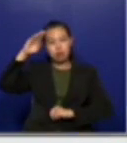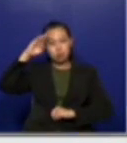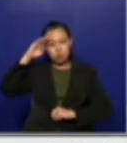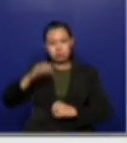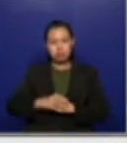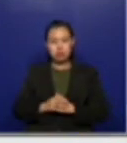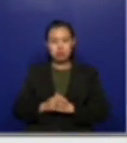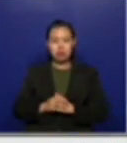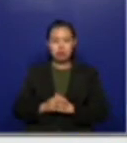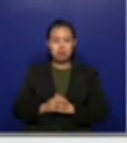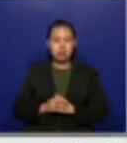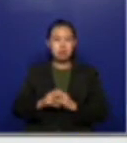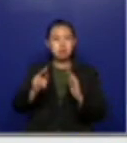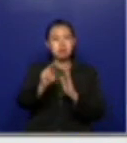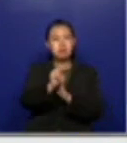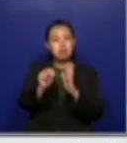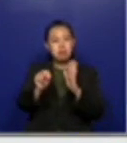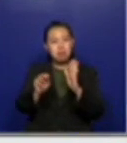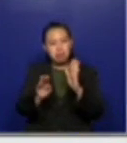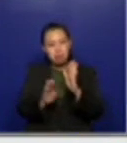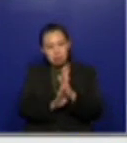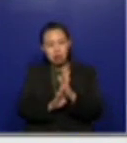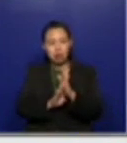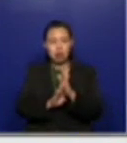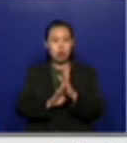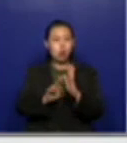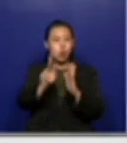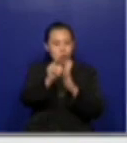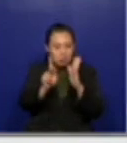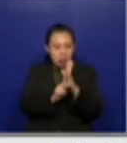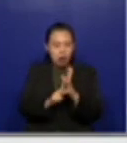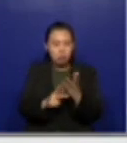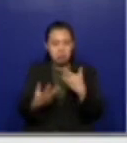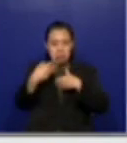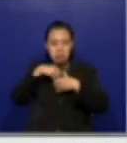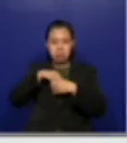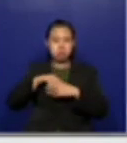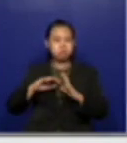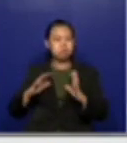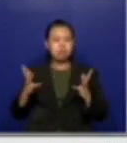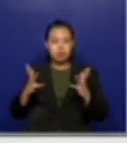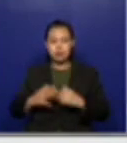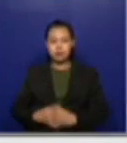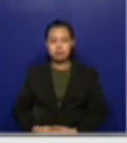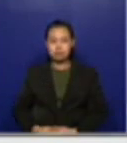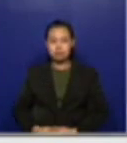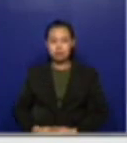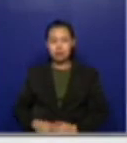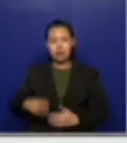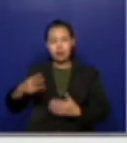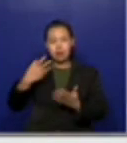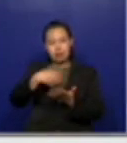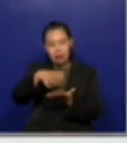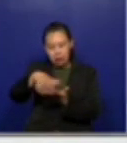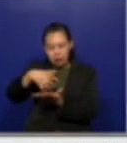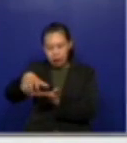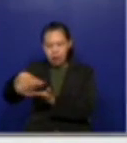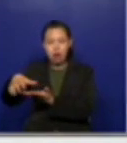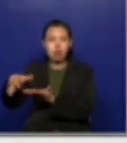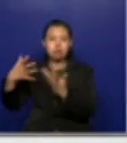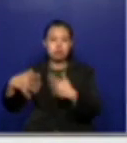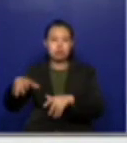ติธรรมซึ่งหลายท่านก็อภิปรายกันไปเยอะแล้วท่านนายกก็ฟังกันจนจะเอียนแล้วว่างั้นเถอะและ